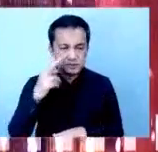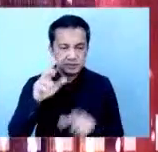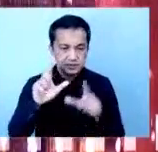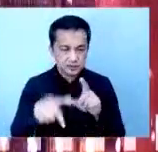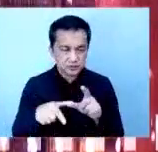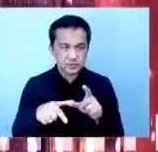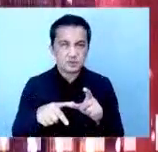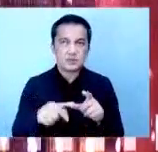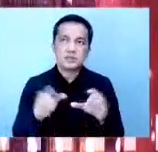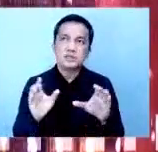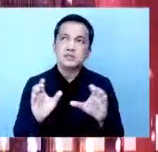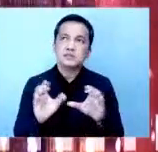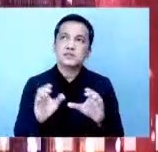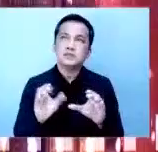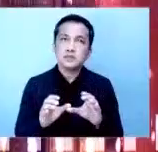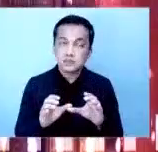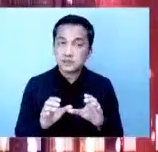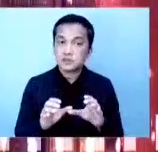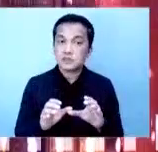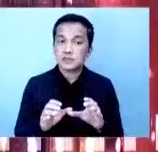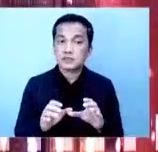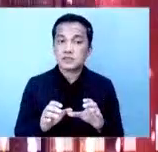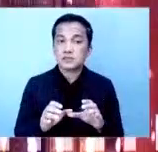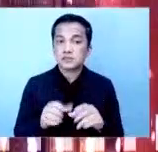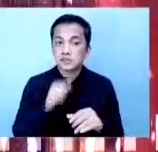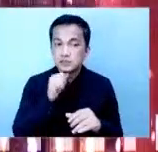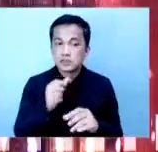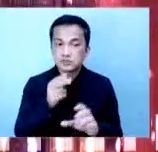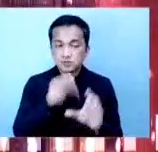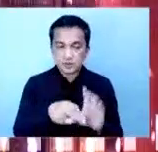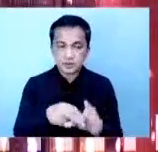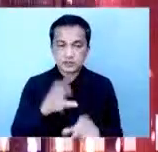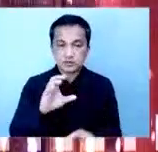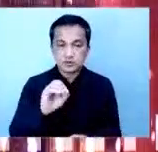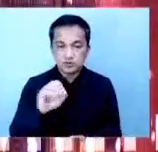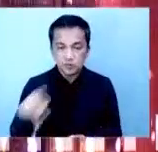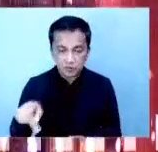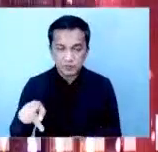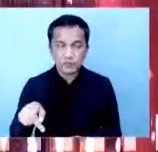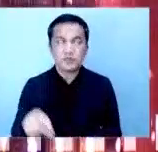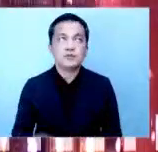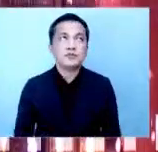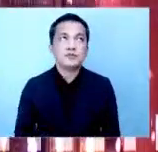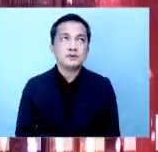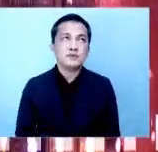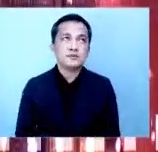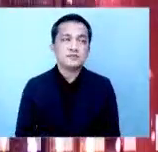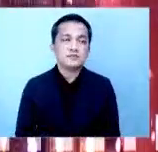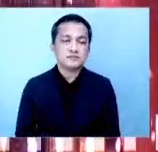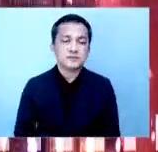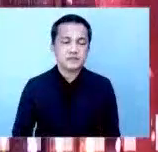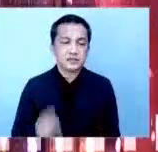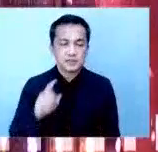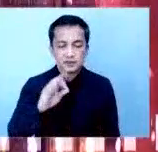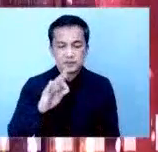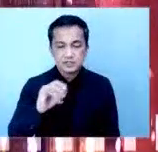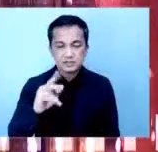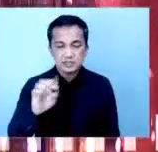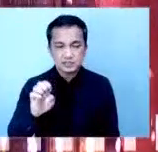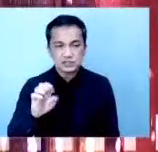mga prangkisa na hindi lamang kami sumali sa mga kooperatiba at franchise consolidation